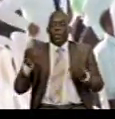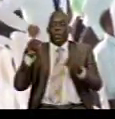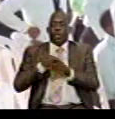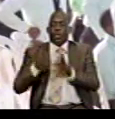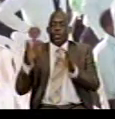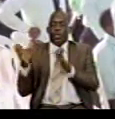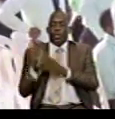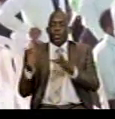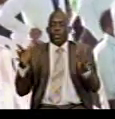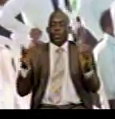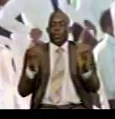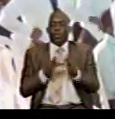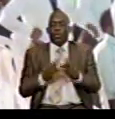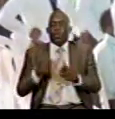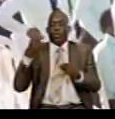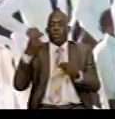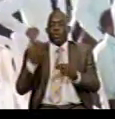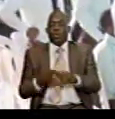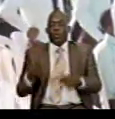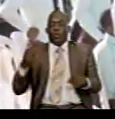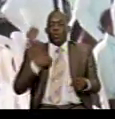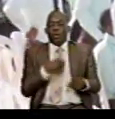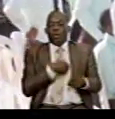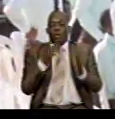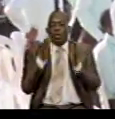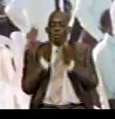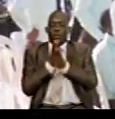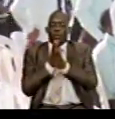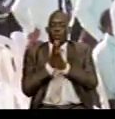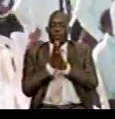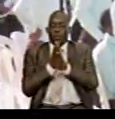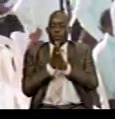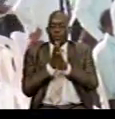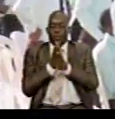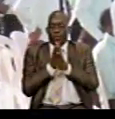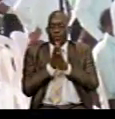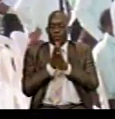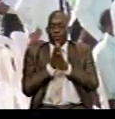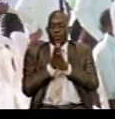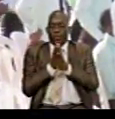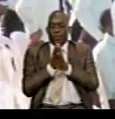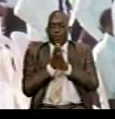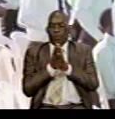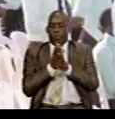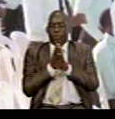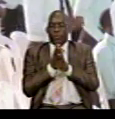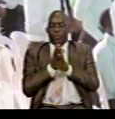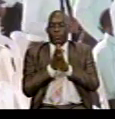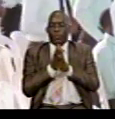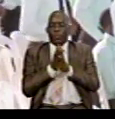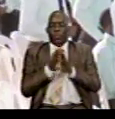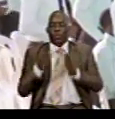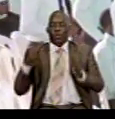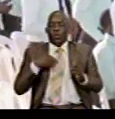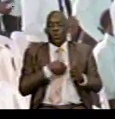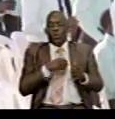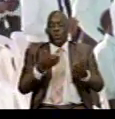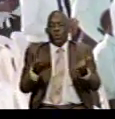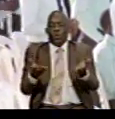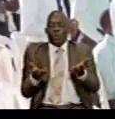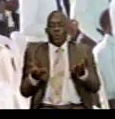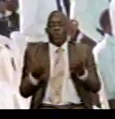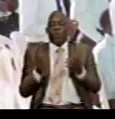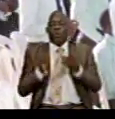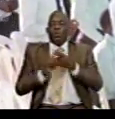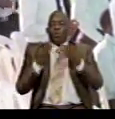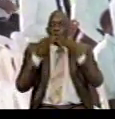Jesus' name we pray. Au nom de Jésus, nous avons prié. We want to thank God for many that are saved. Nous